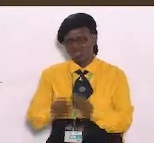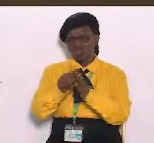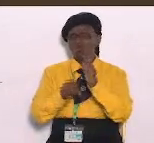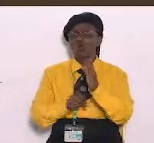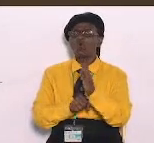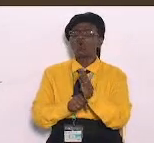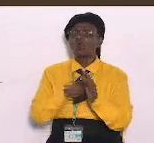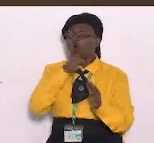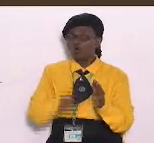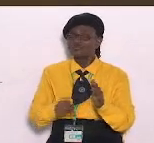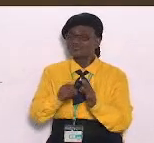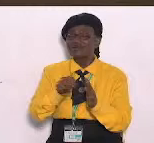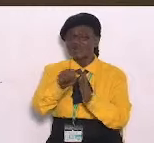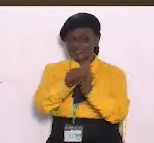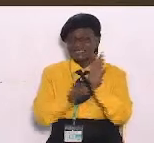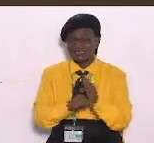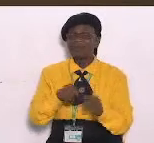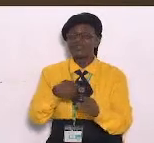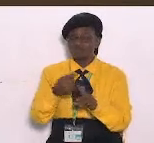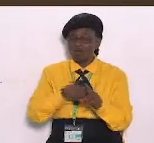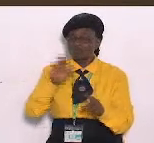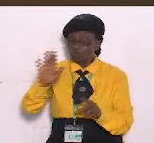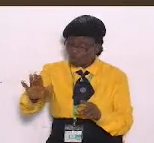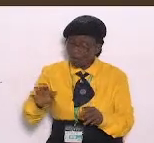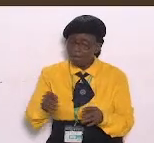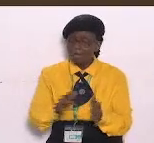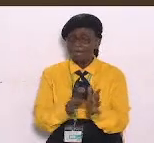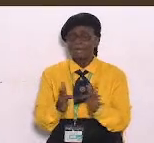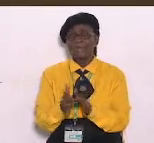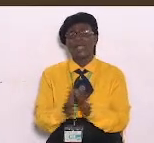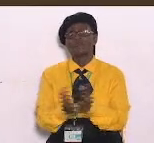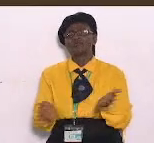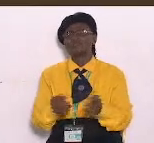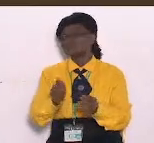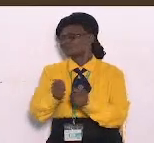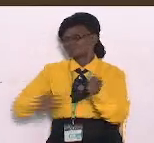testament déchire l'Ancien Testament de ta